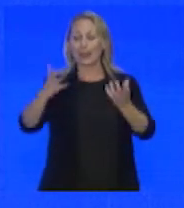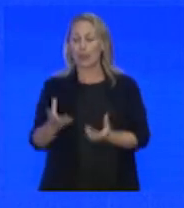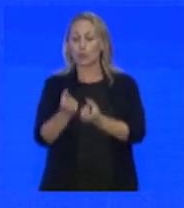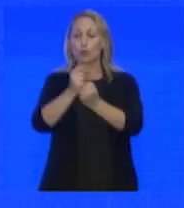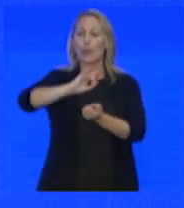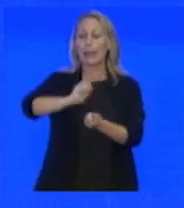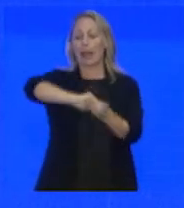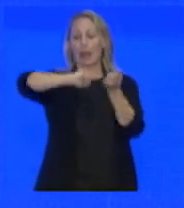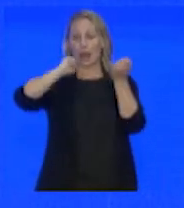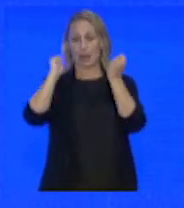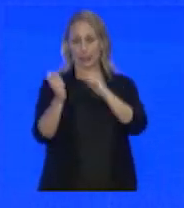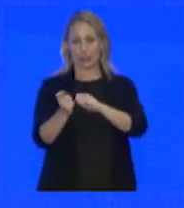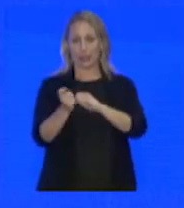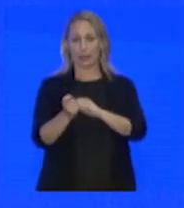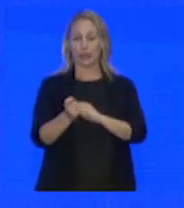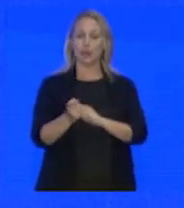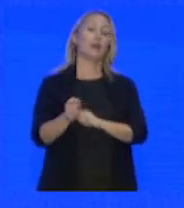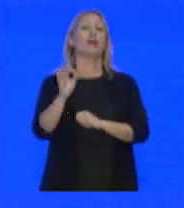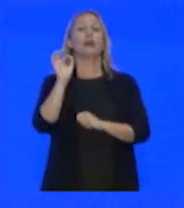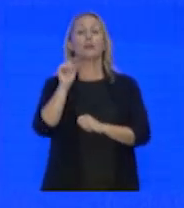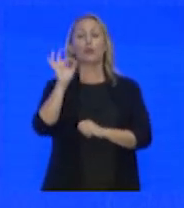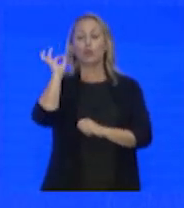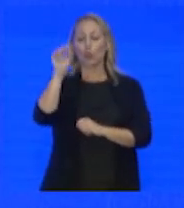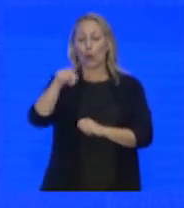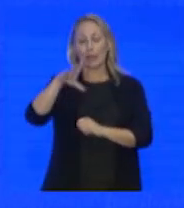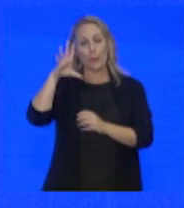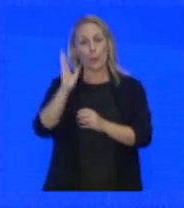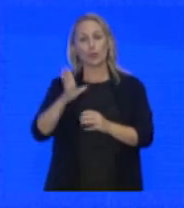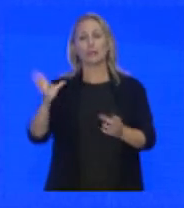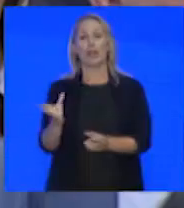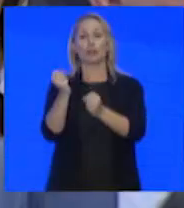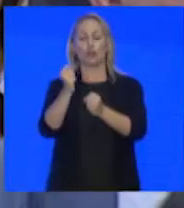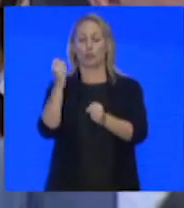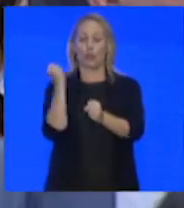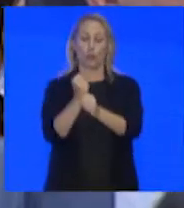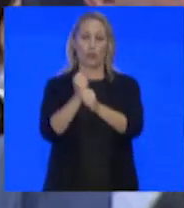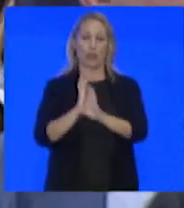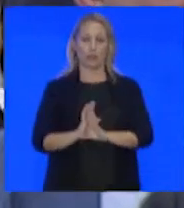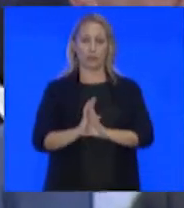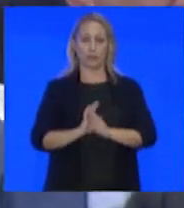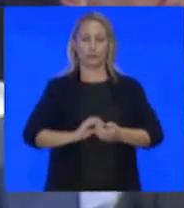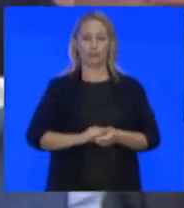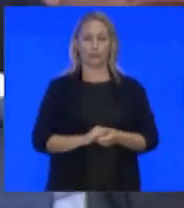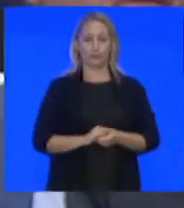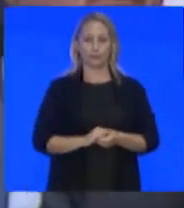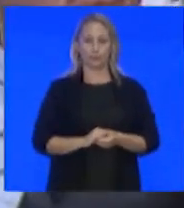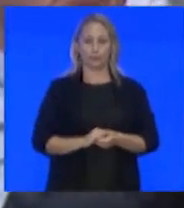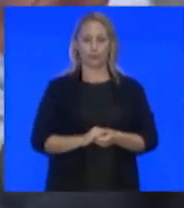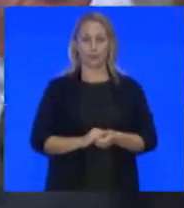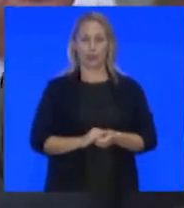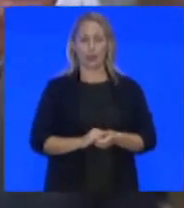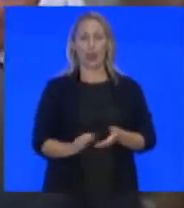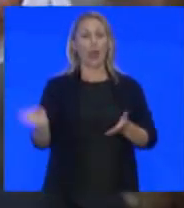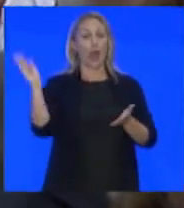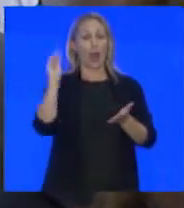αναδιάρθρωση, προκειμένου να σώζονται με αυτόν τον τρόπο θέσεις εργασίας. Και επίσης καταργείται